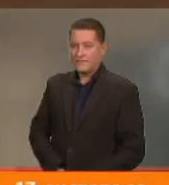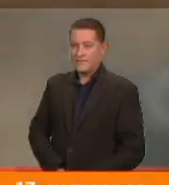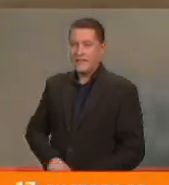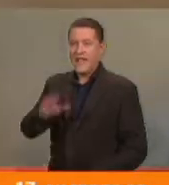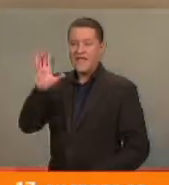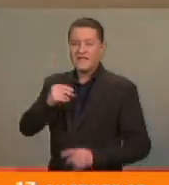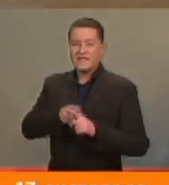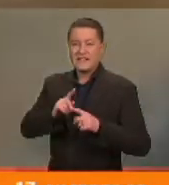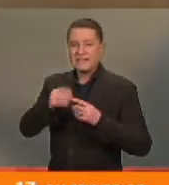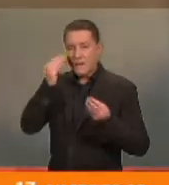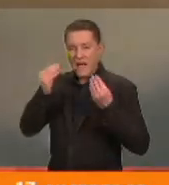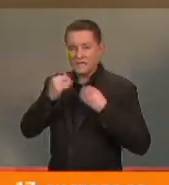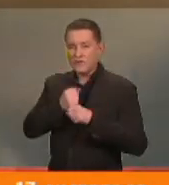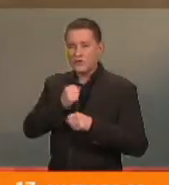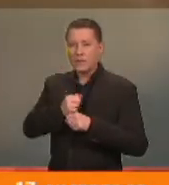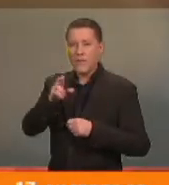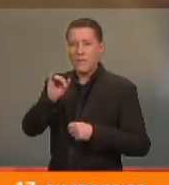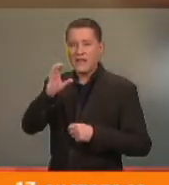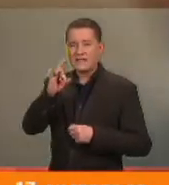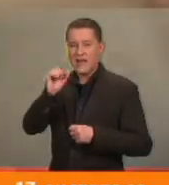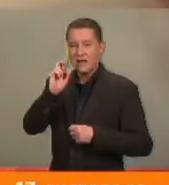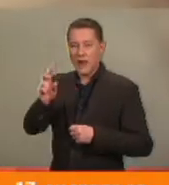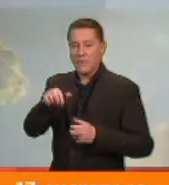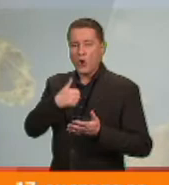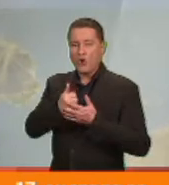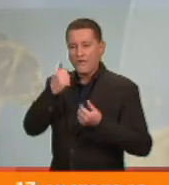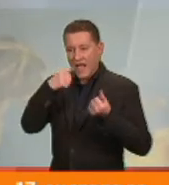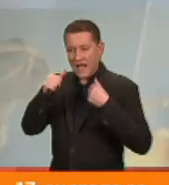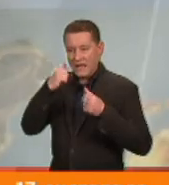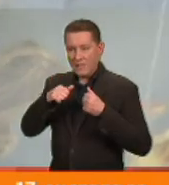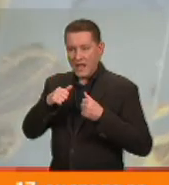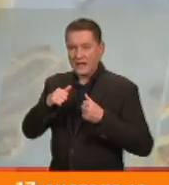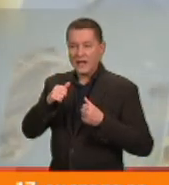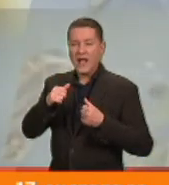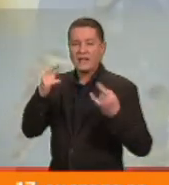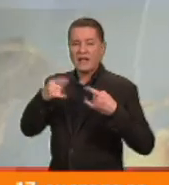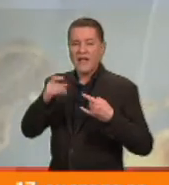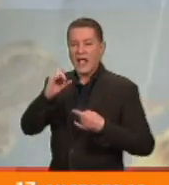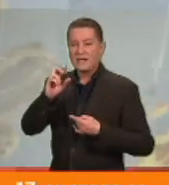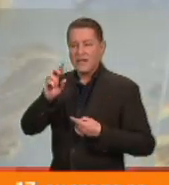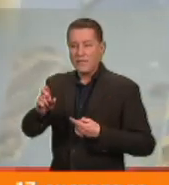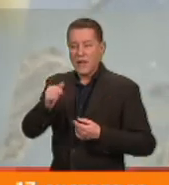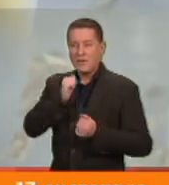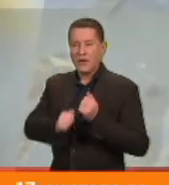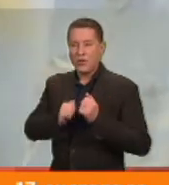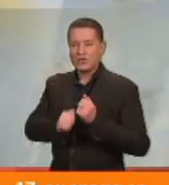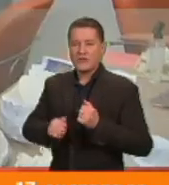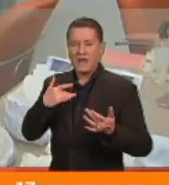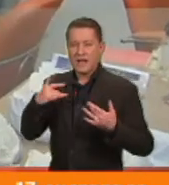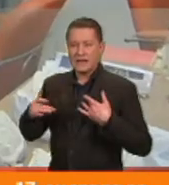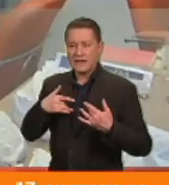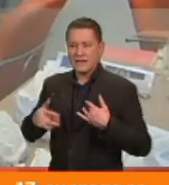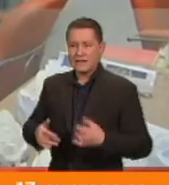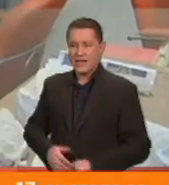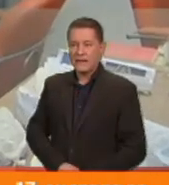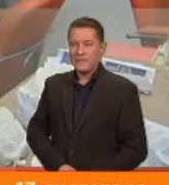Усі ці маски зробила Вікторія Бесараб, головна гримерка телеканалу СТБ. Під кожного артиста відливала свою.